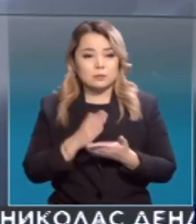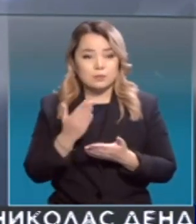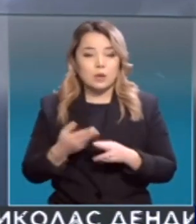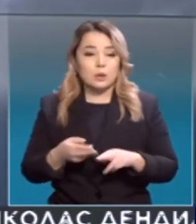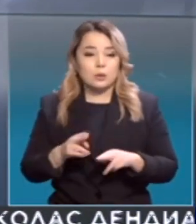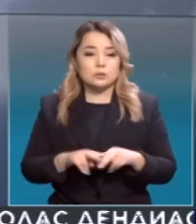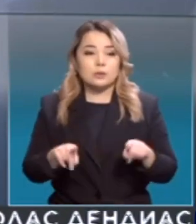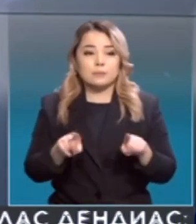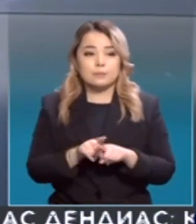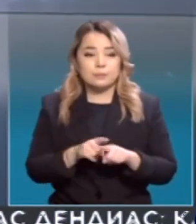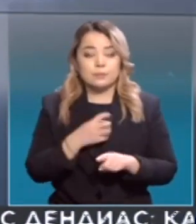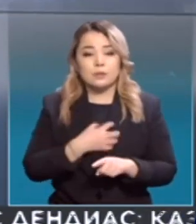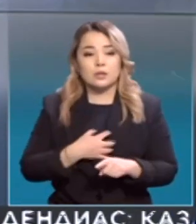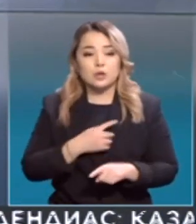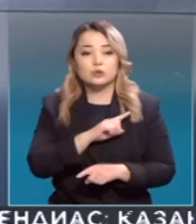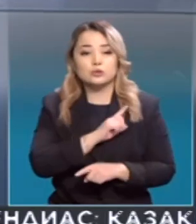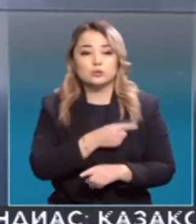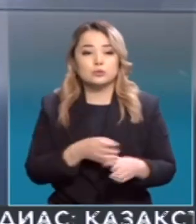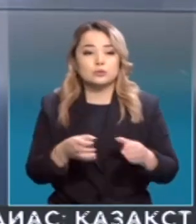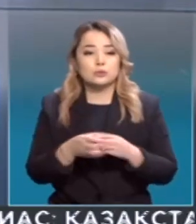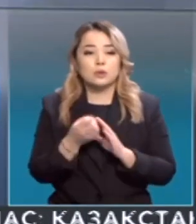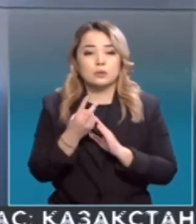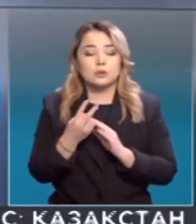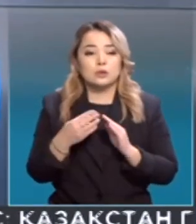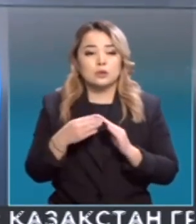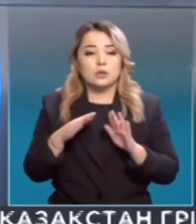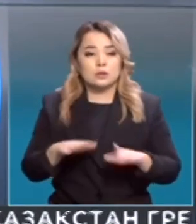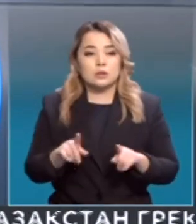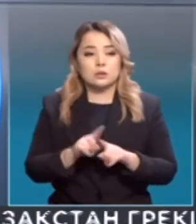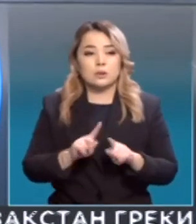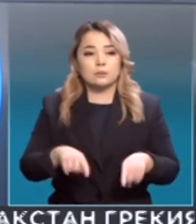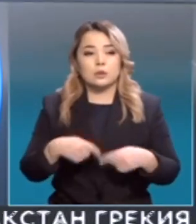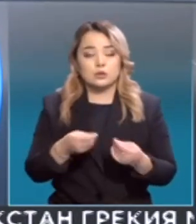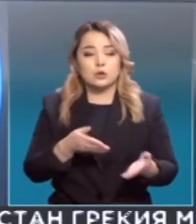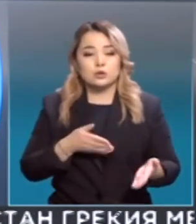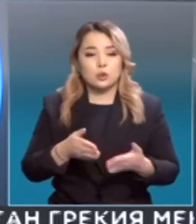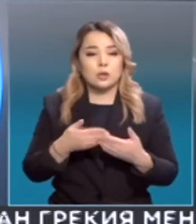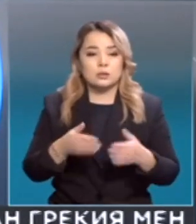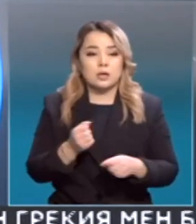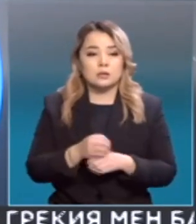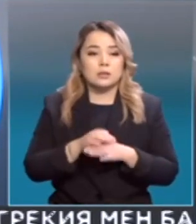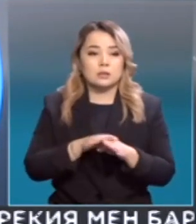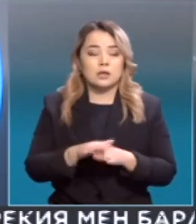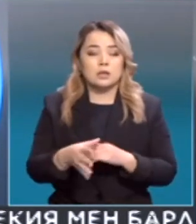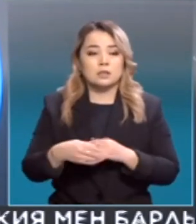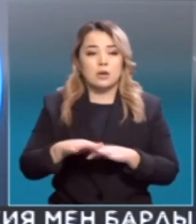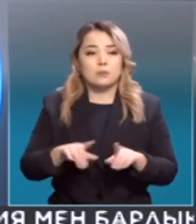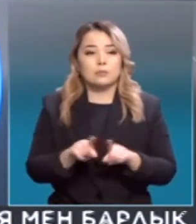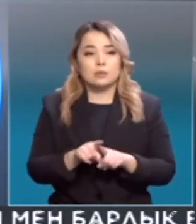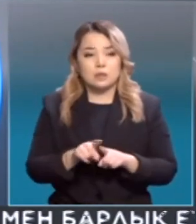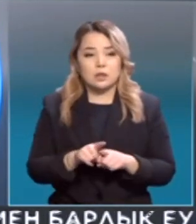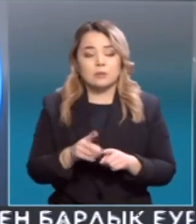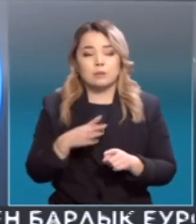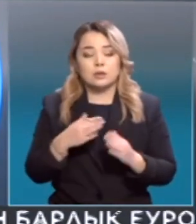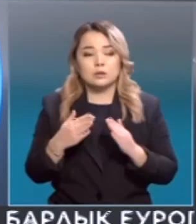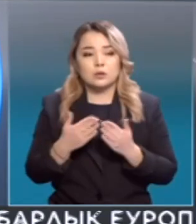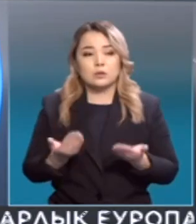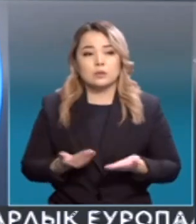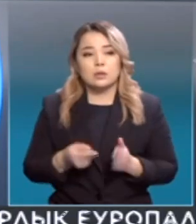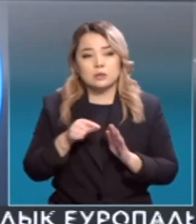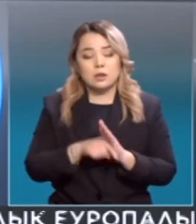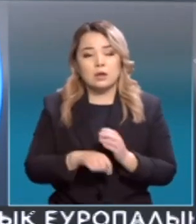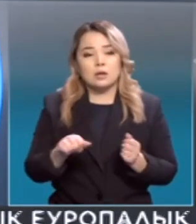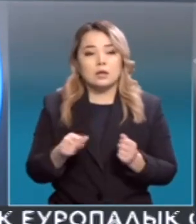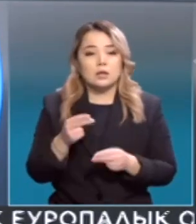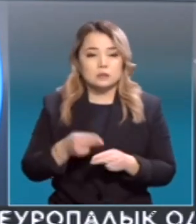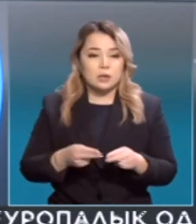Däl qazır negizgi küş 12 üydegi pätirlerge jılı beru jumısına jumıldırılğan, jertölerdegi jäne pätir içindegi qatıp